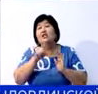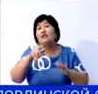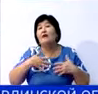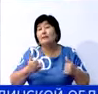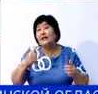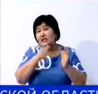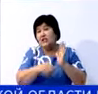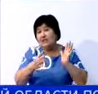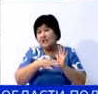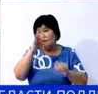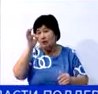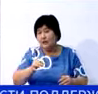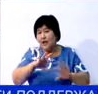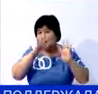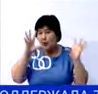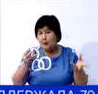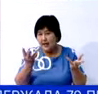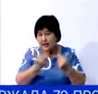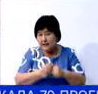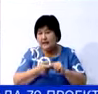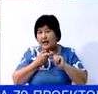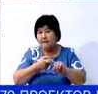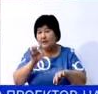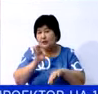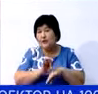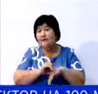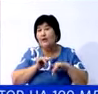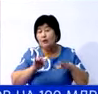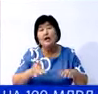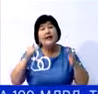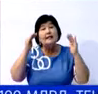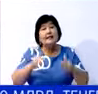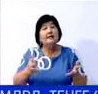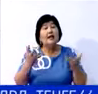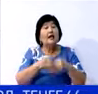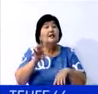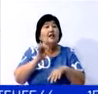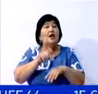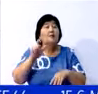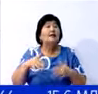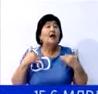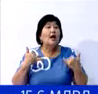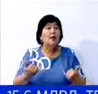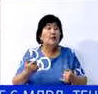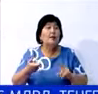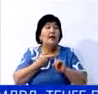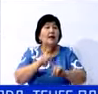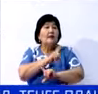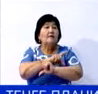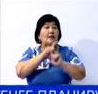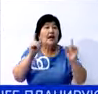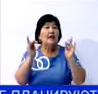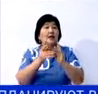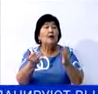Это 69% от общего числа инфицированных вирусом. Снизилось количество больных. На сегодня в инфекционных